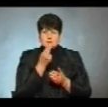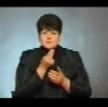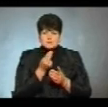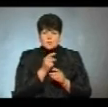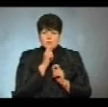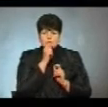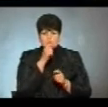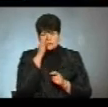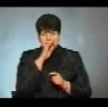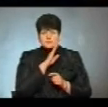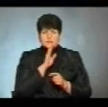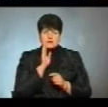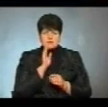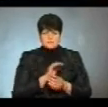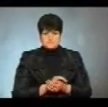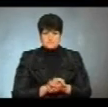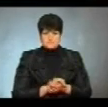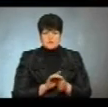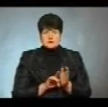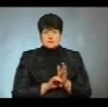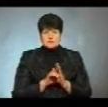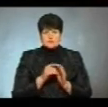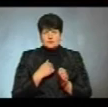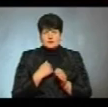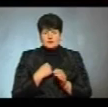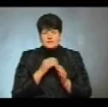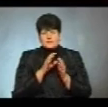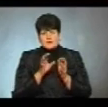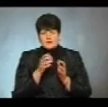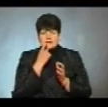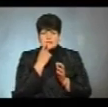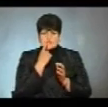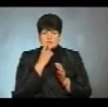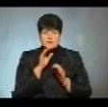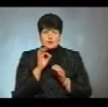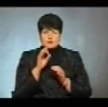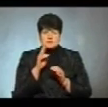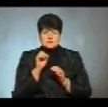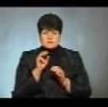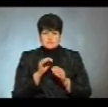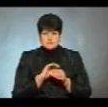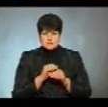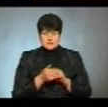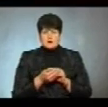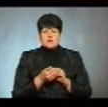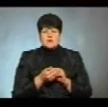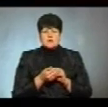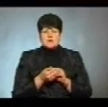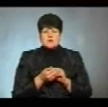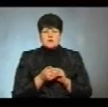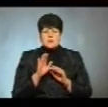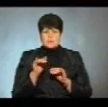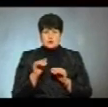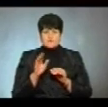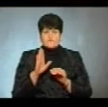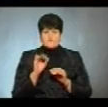батькам. Спочатку я вийду в яйце, потім обтерю його оцтом і наносив воском